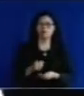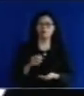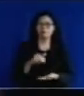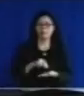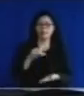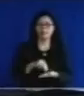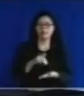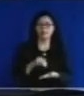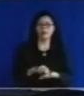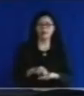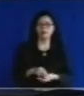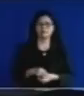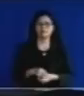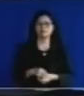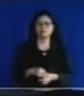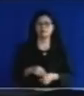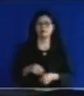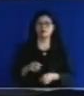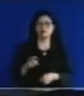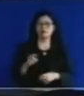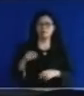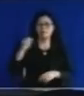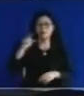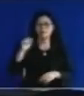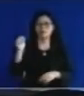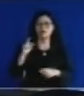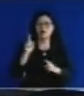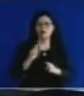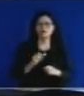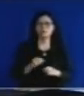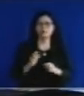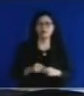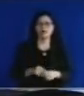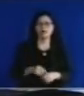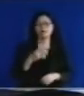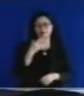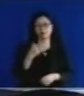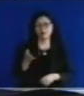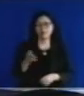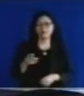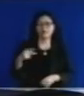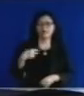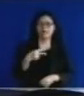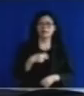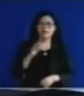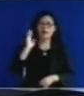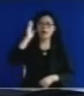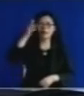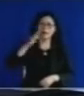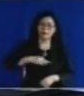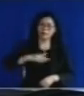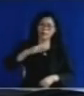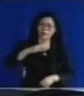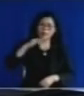sikap untuk pembangunan habis sebentar. Terima kasih, barangkali kita akan tingkatkan PAD tanpa